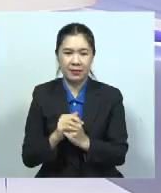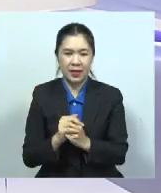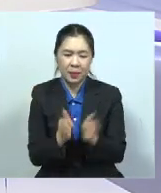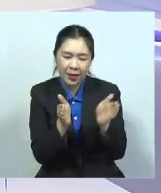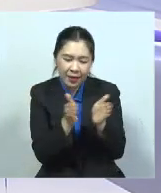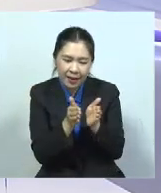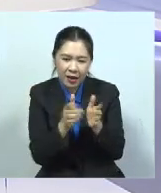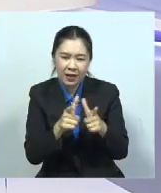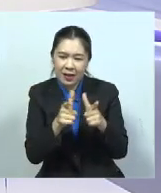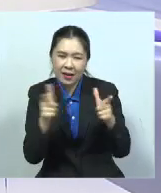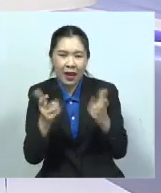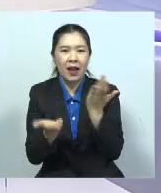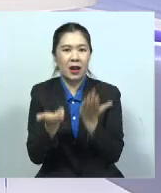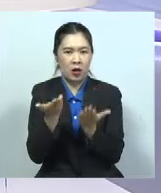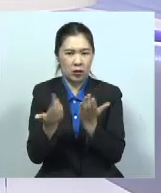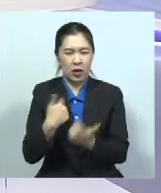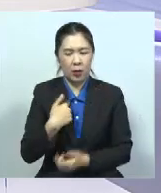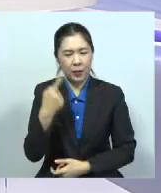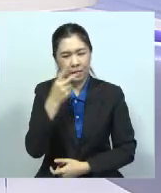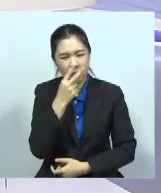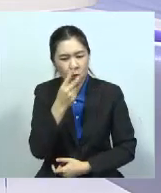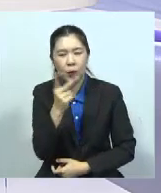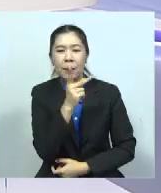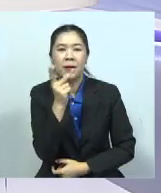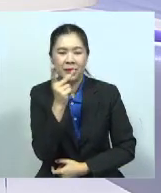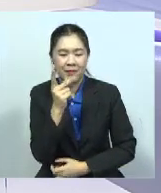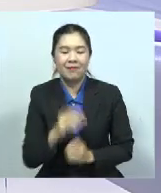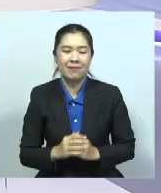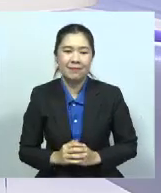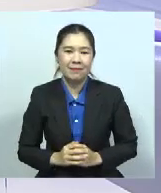ณะเล็กๆหรือว่าลักษณะอื่นๆที่อาจจะเราไม่คุ้นชินที่จะไปอยู่ในพื้นที่นั้นๆนะครับ